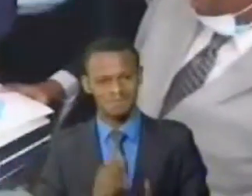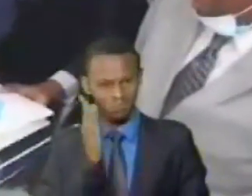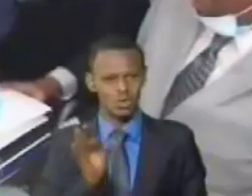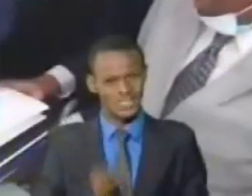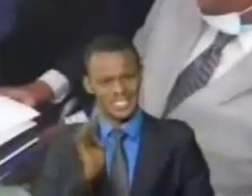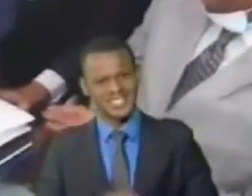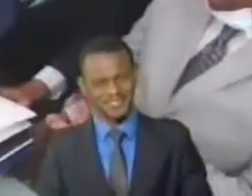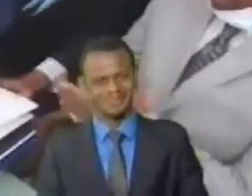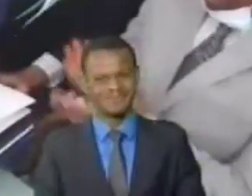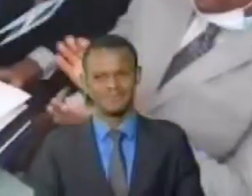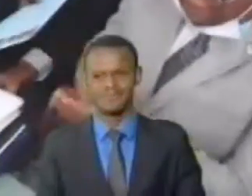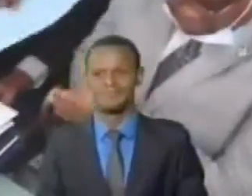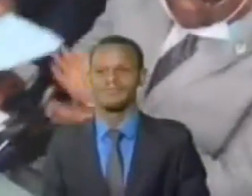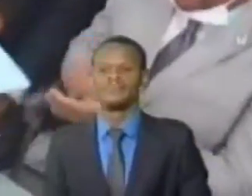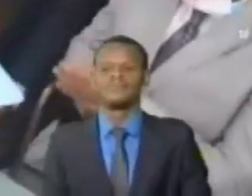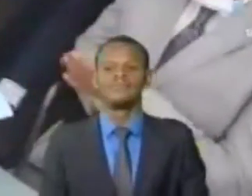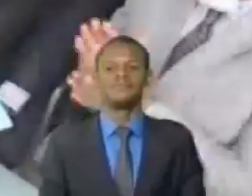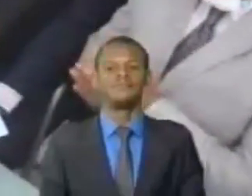Président.